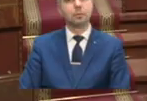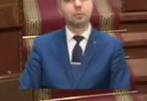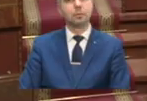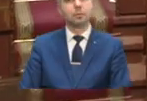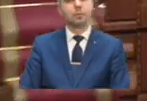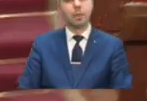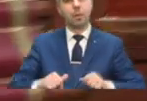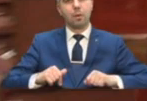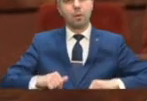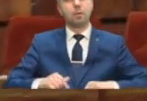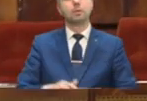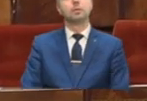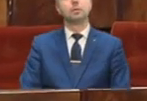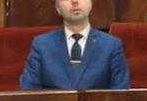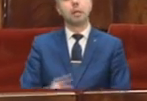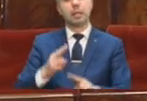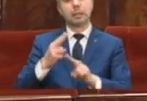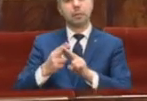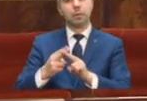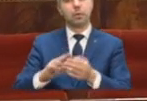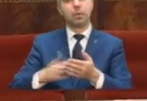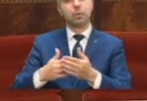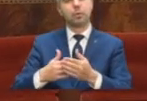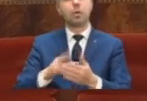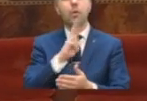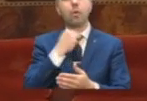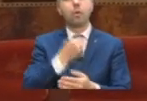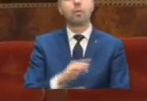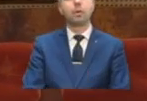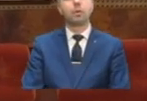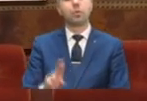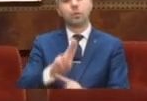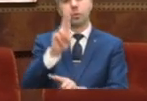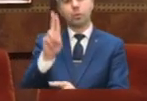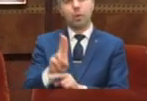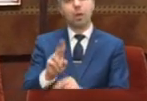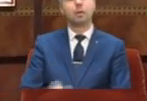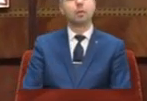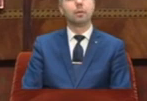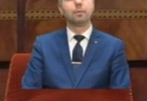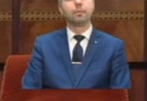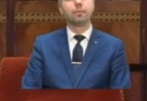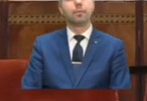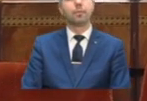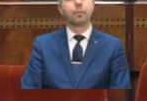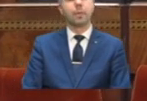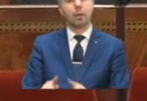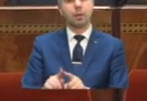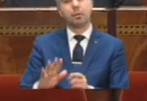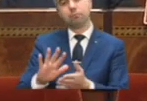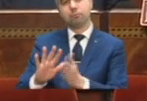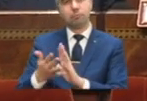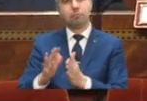سيدة الوزيرة باسم فرق الأغلبية نسائلكم أنه مر دابا زياد من